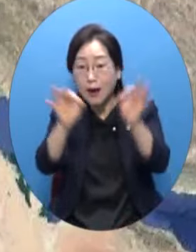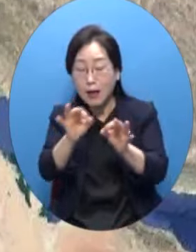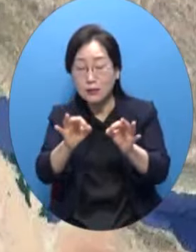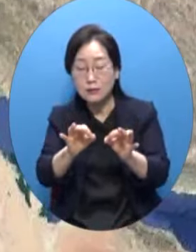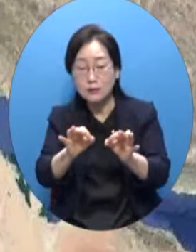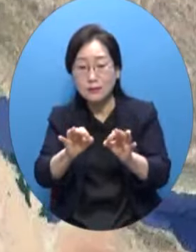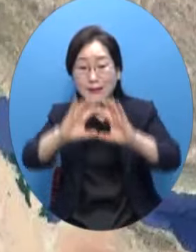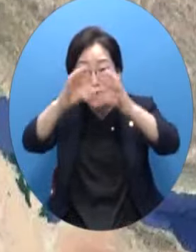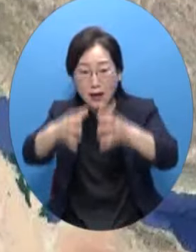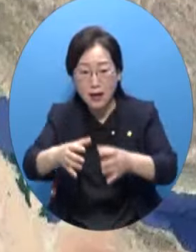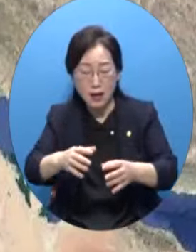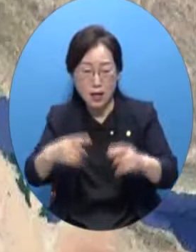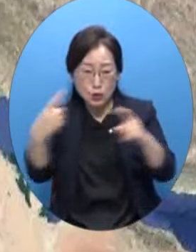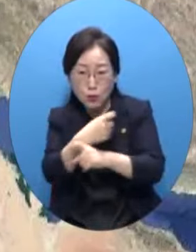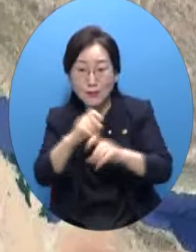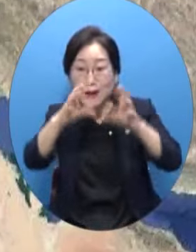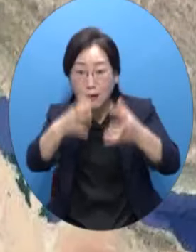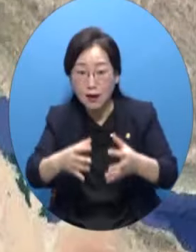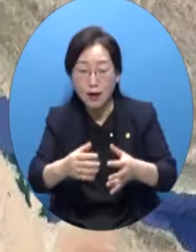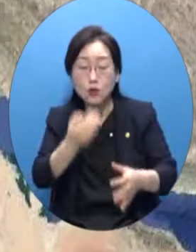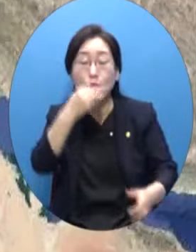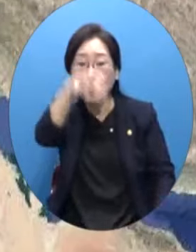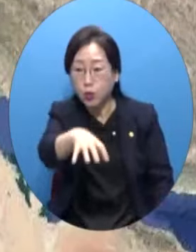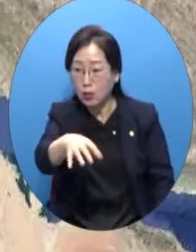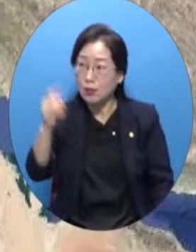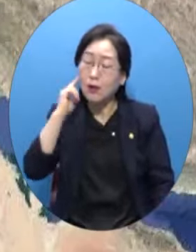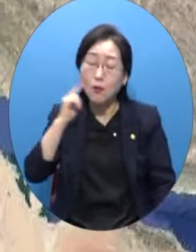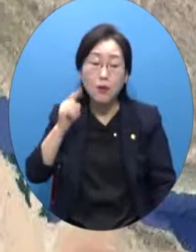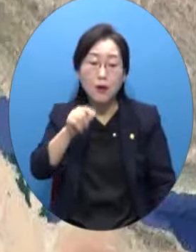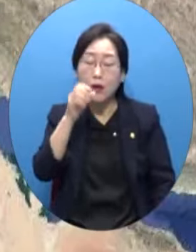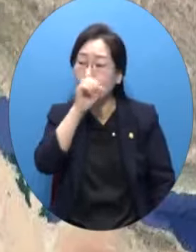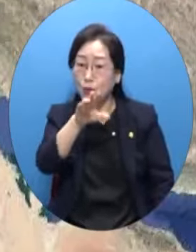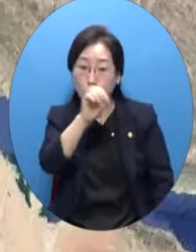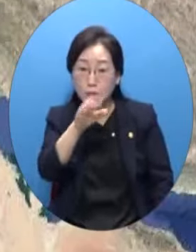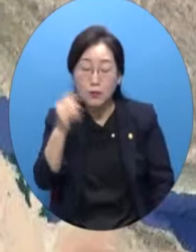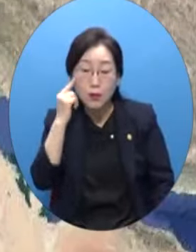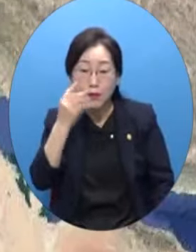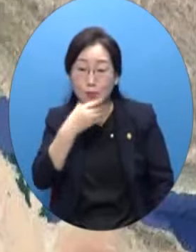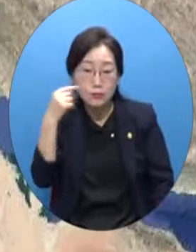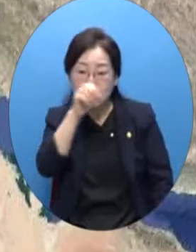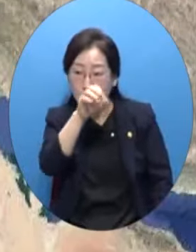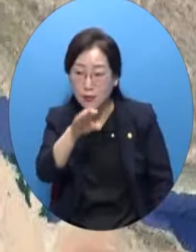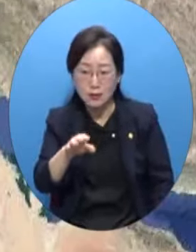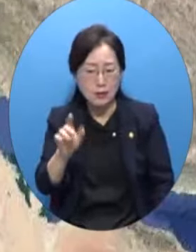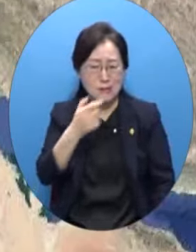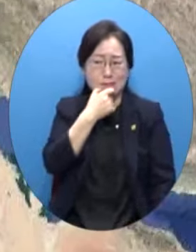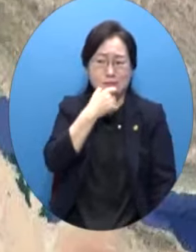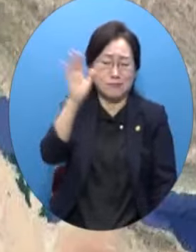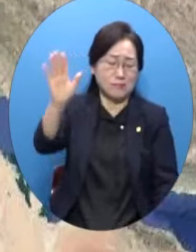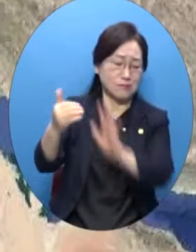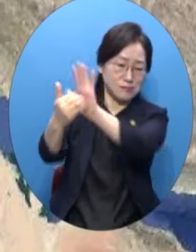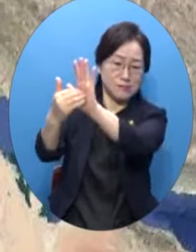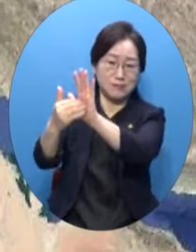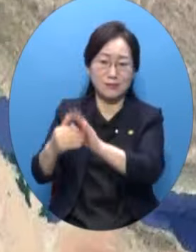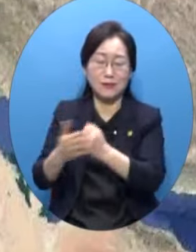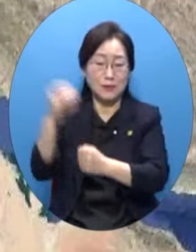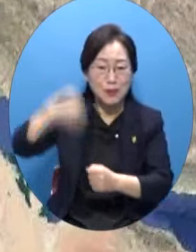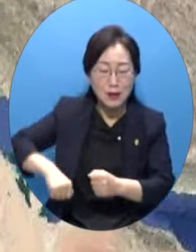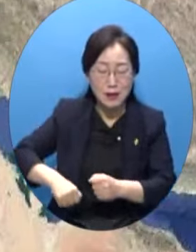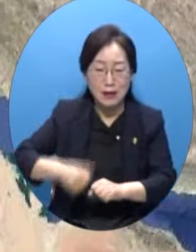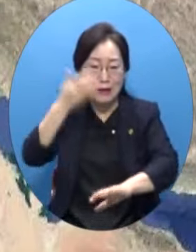수도인데 하나님을 대적하는 저 나라에 왜 내가 가서 복음을 전합니까? 그래서 스스로 뜻을 거역해서